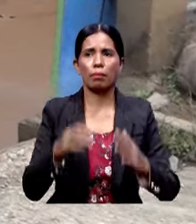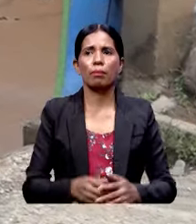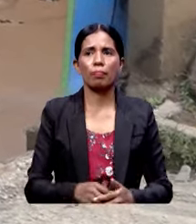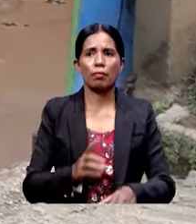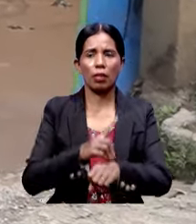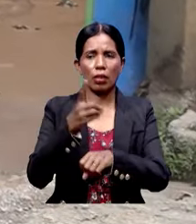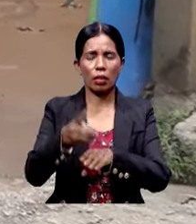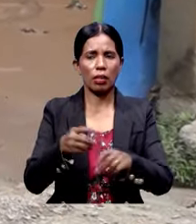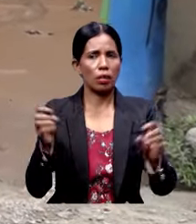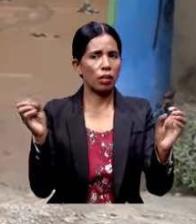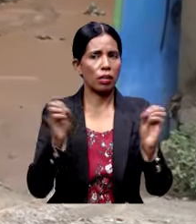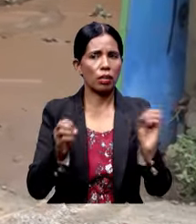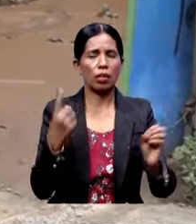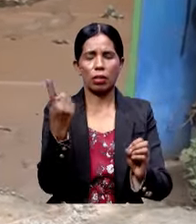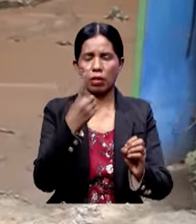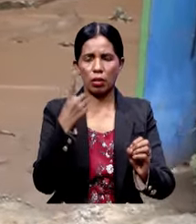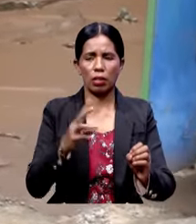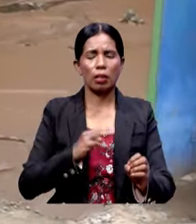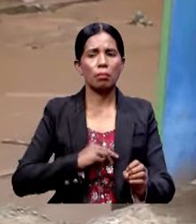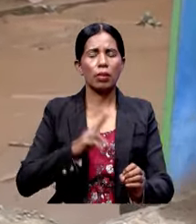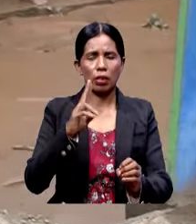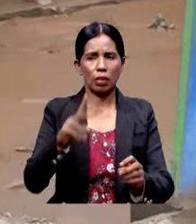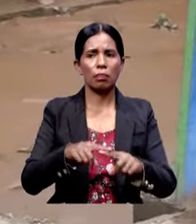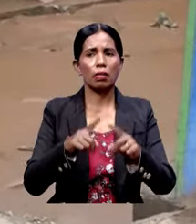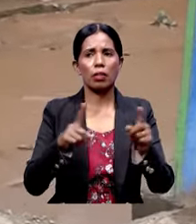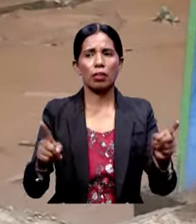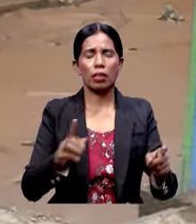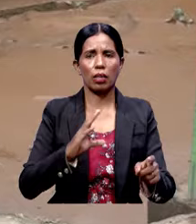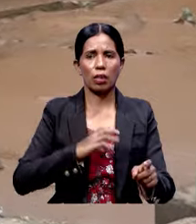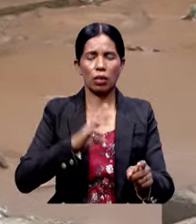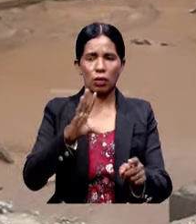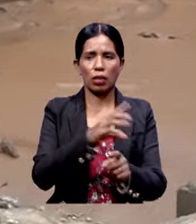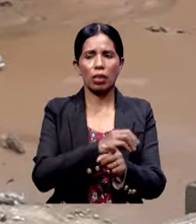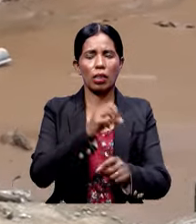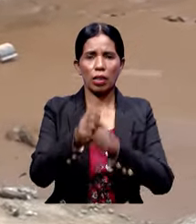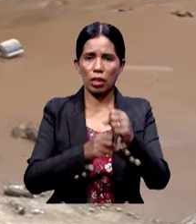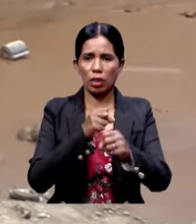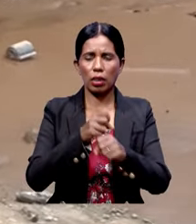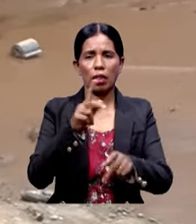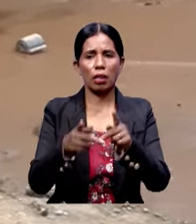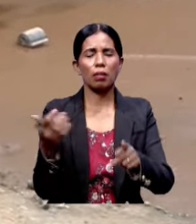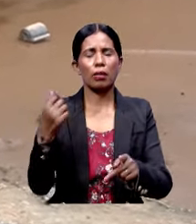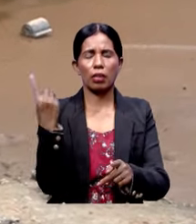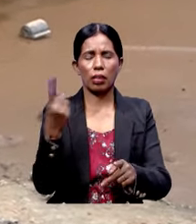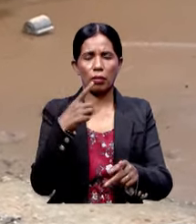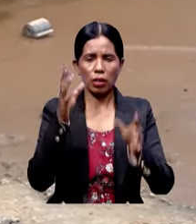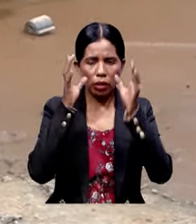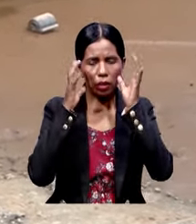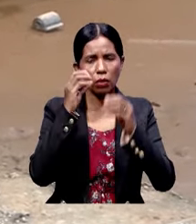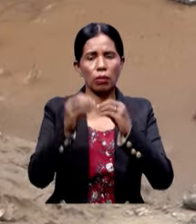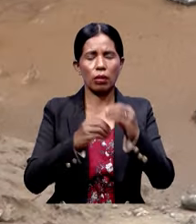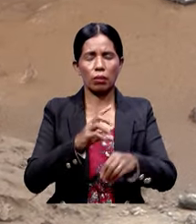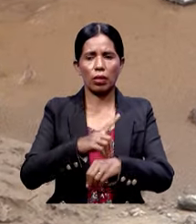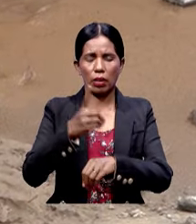Inundasaun ni la osa kontese de tiha are manlewana mai be ia are kai koli mos kada tinang komunidade sempre haleri kona ba